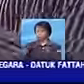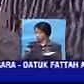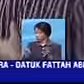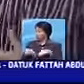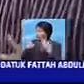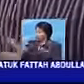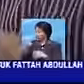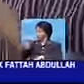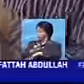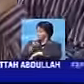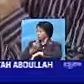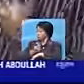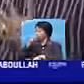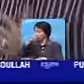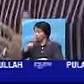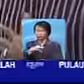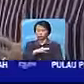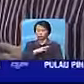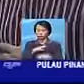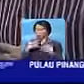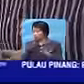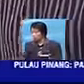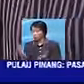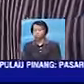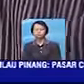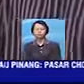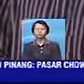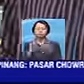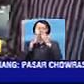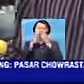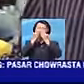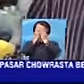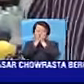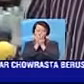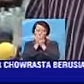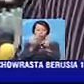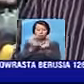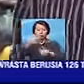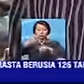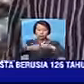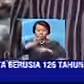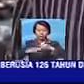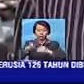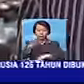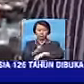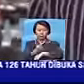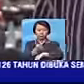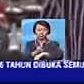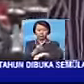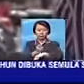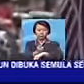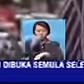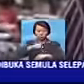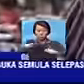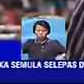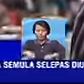bagaimana tugasan tu untuk sukarelawan, khususnya wanita? Alhamdulillah, jadi tentang tugasan untuk memasak